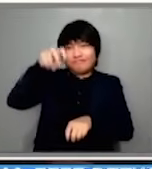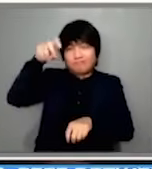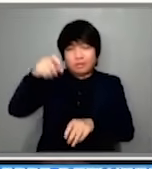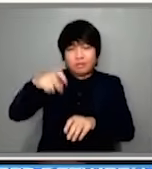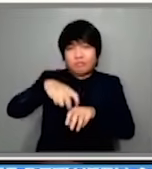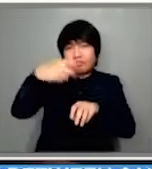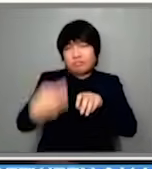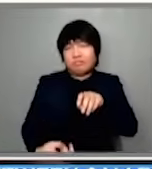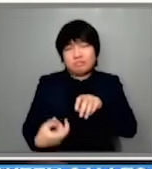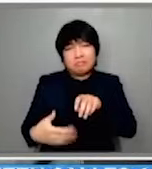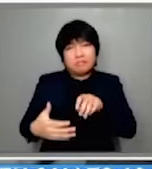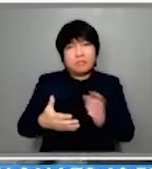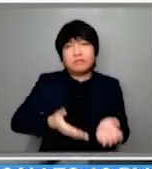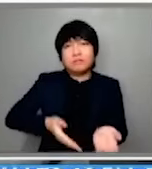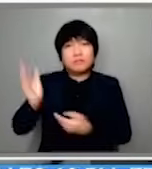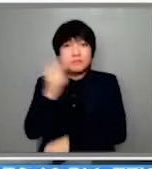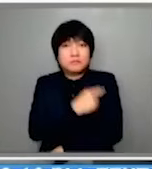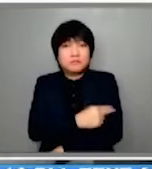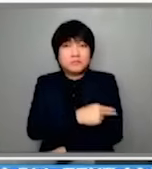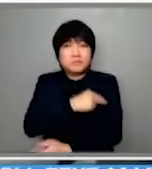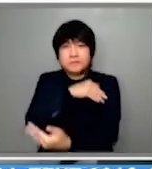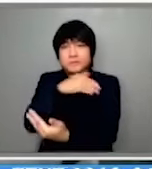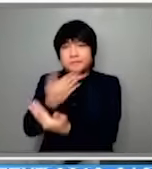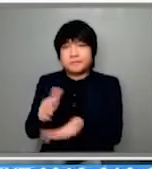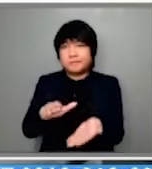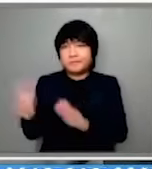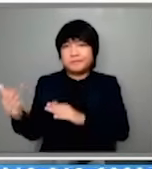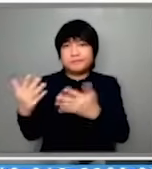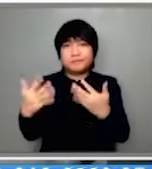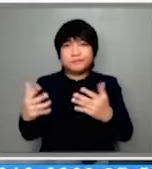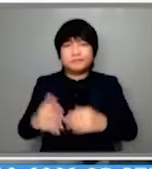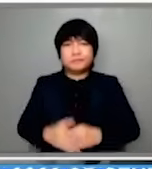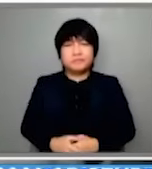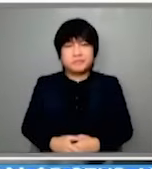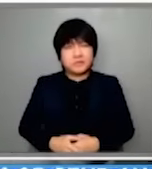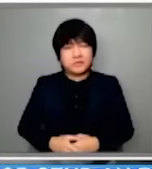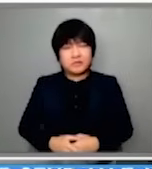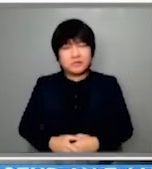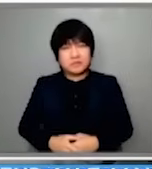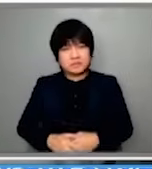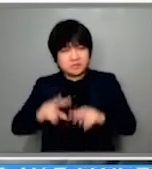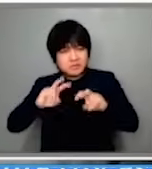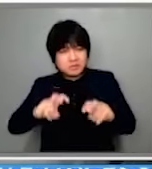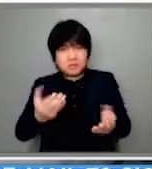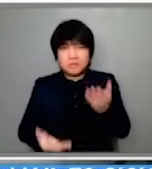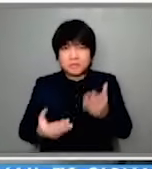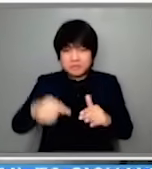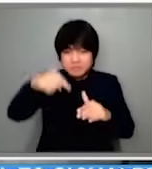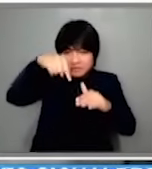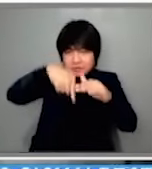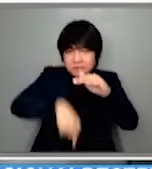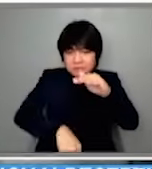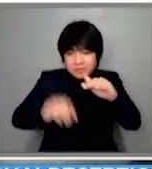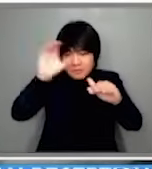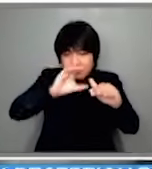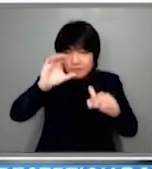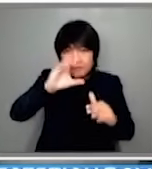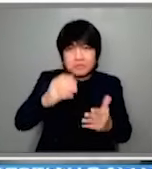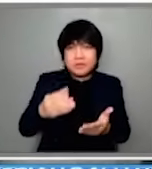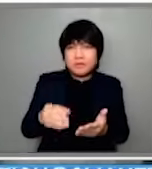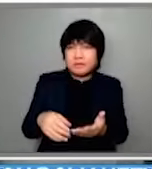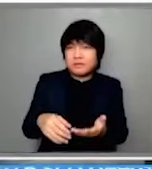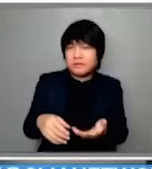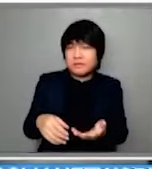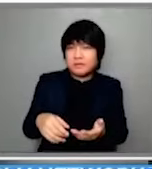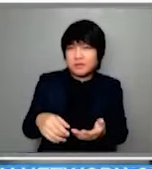on arrival. Hinala naman ng mga otoridad posibleng treasure hunting ang ginagawa sa lugar. Wala raw permit ang paghuhukay ng